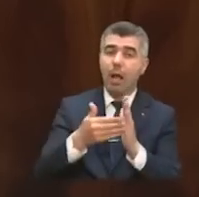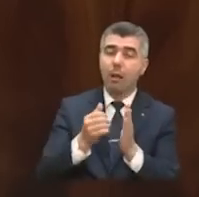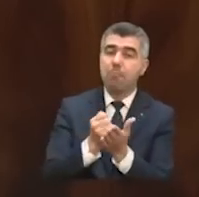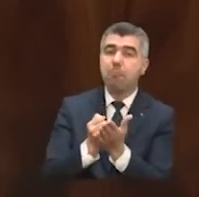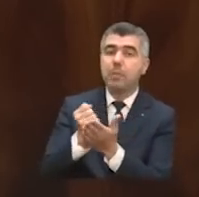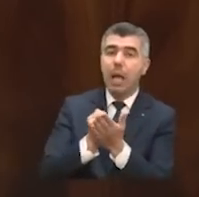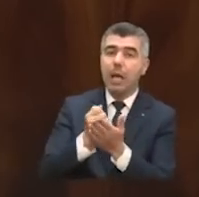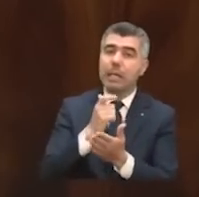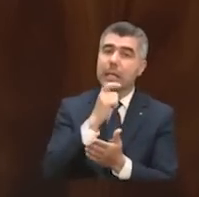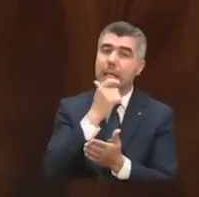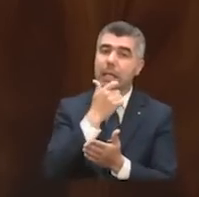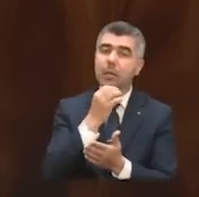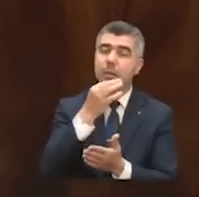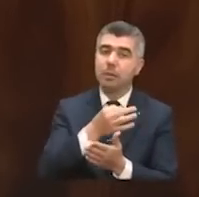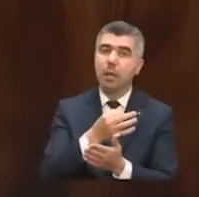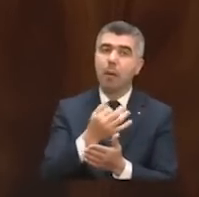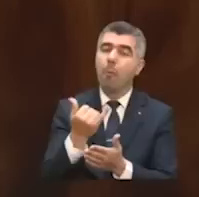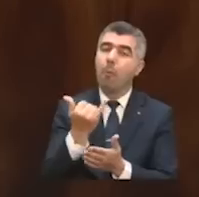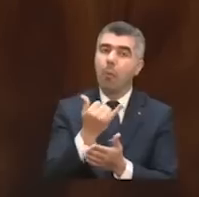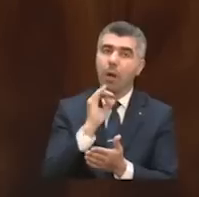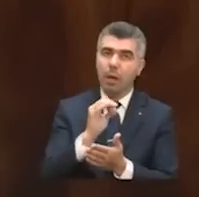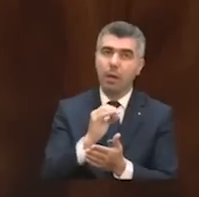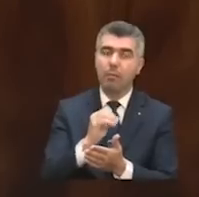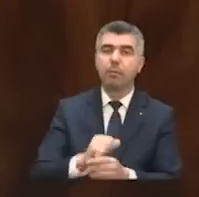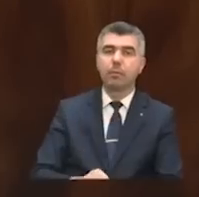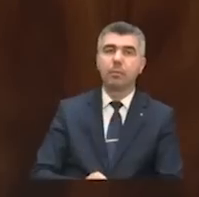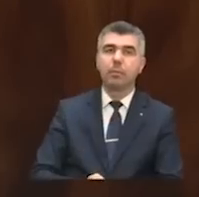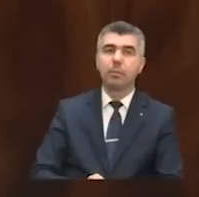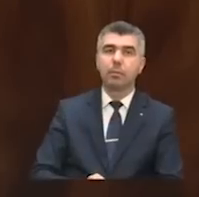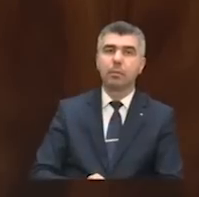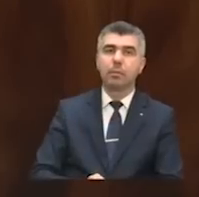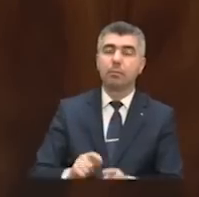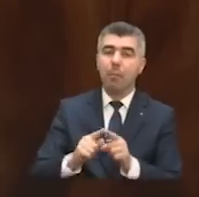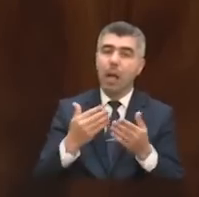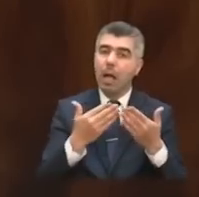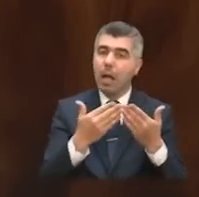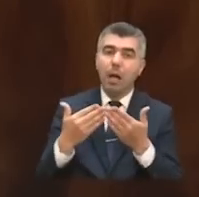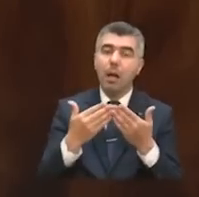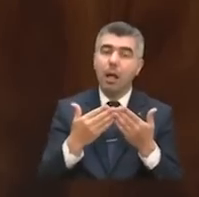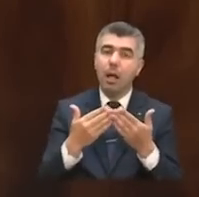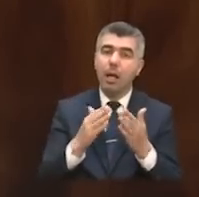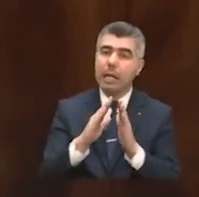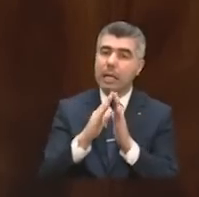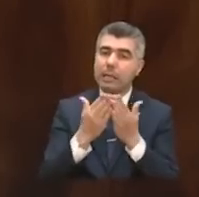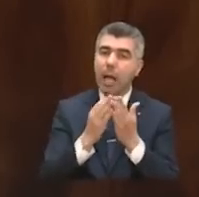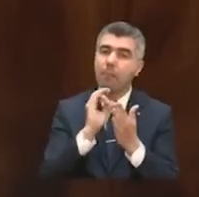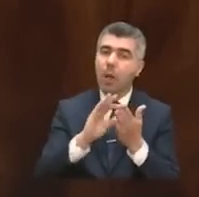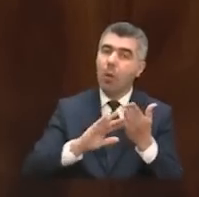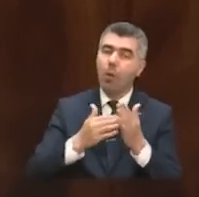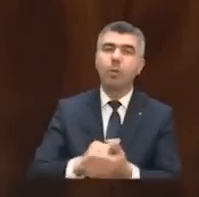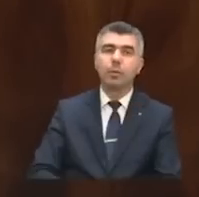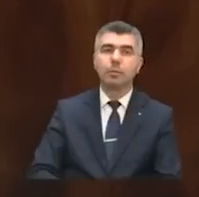ديال الانجليزيه اللي هما باش يقدروا يديروا يعني يقراوا الكتاب الكتب الكبرى وداكشي هذا كلهم،